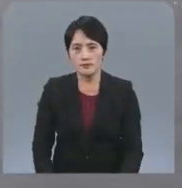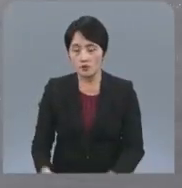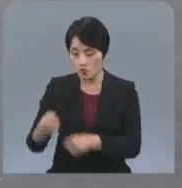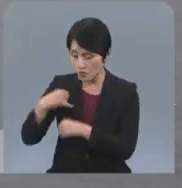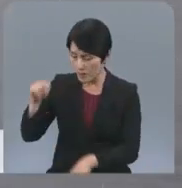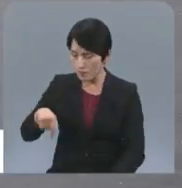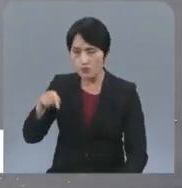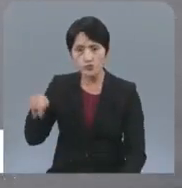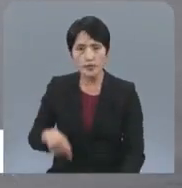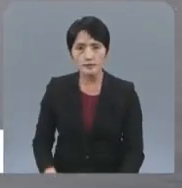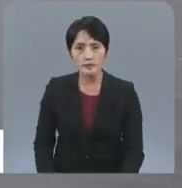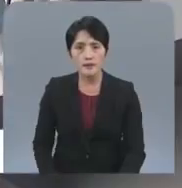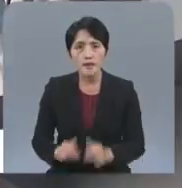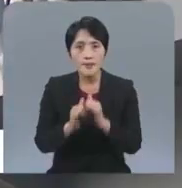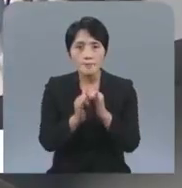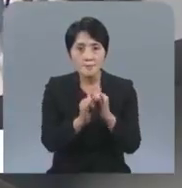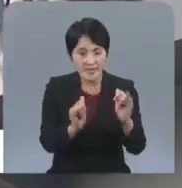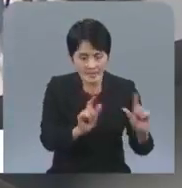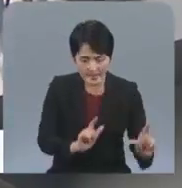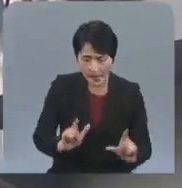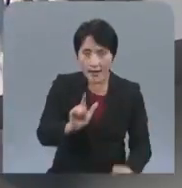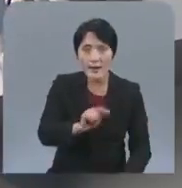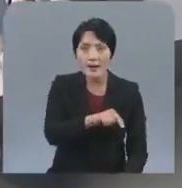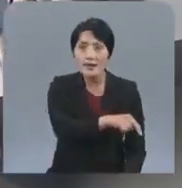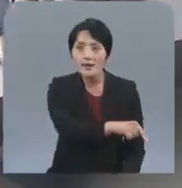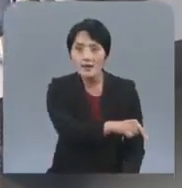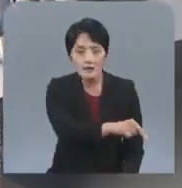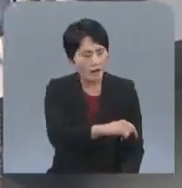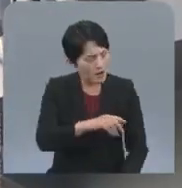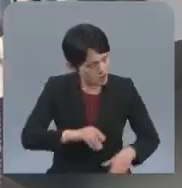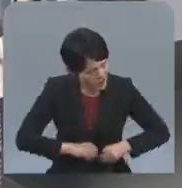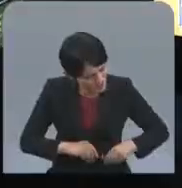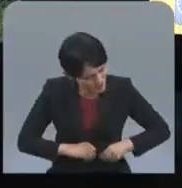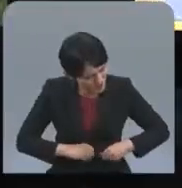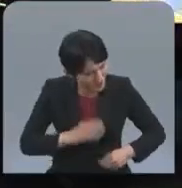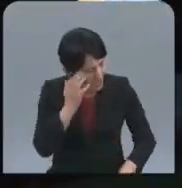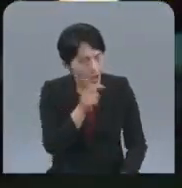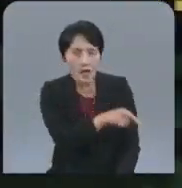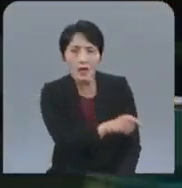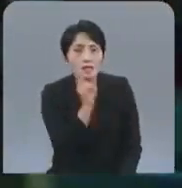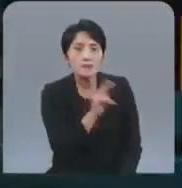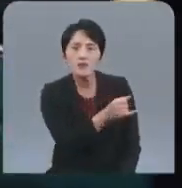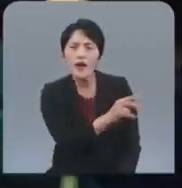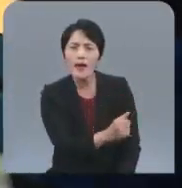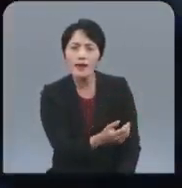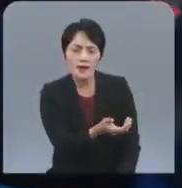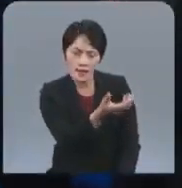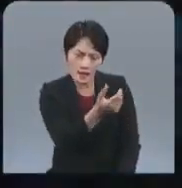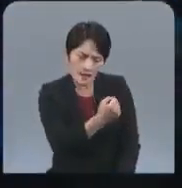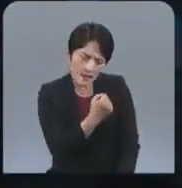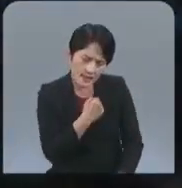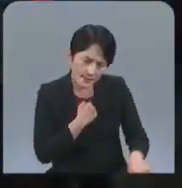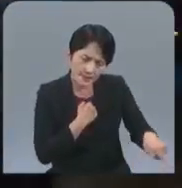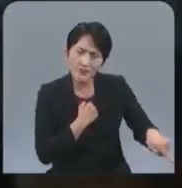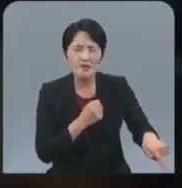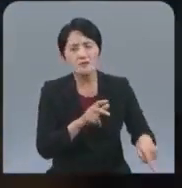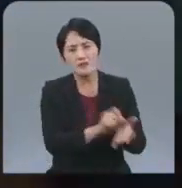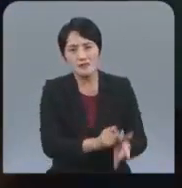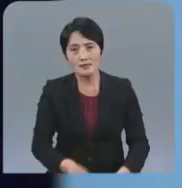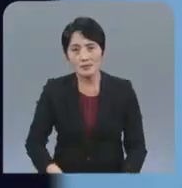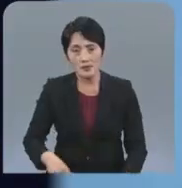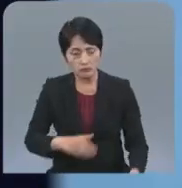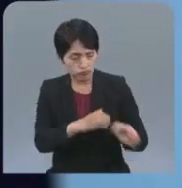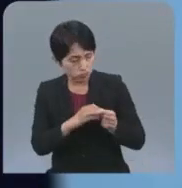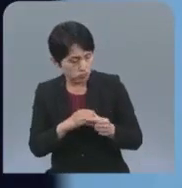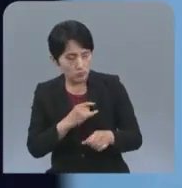capacités nucléaires malgré les conditions de vie désastreuses de sa population il a déclaré que ce choix qualifié de menaces sérieuses pour la paix